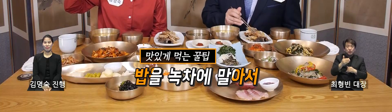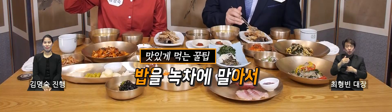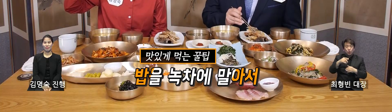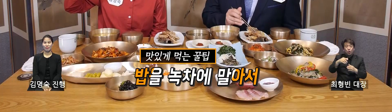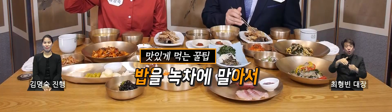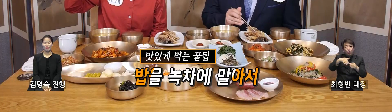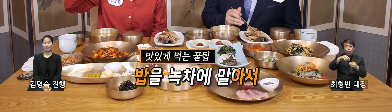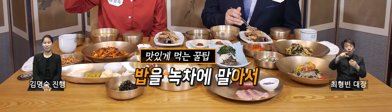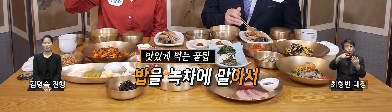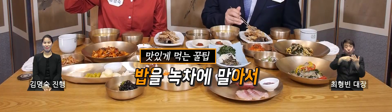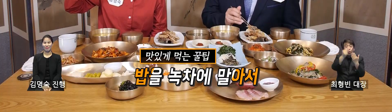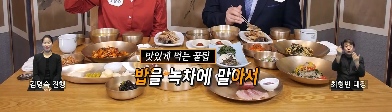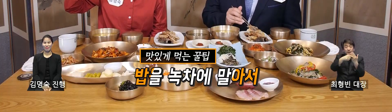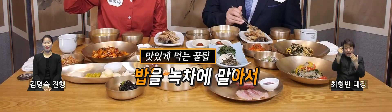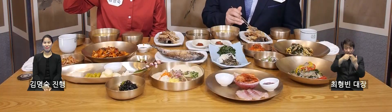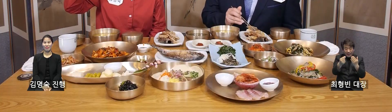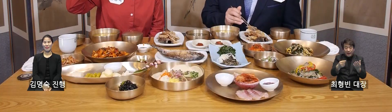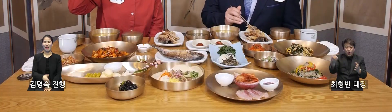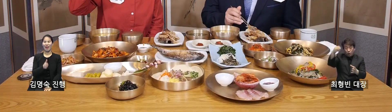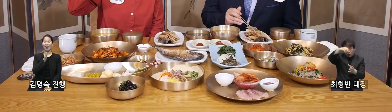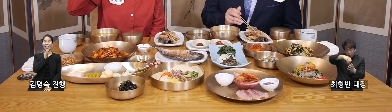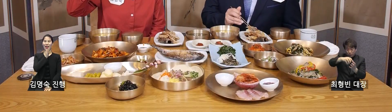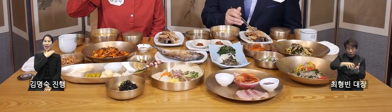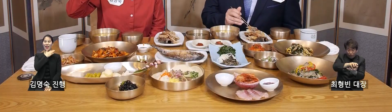얹어서 정지의 서예